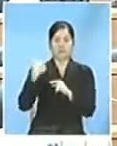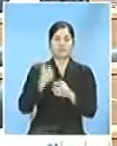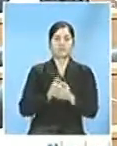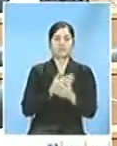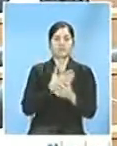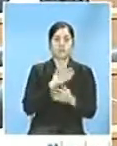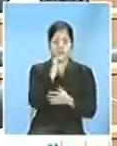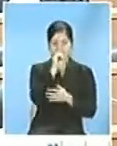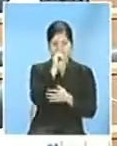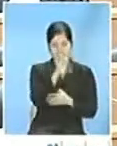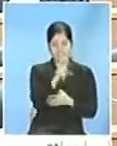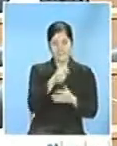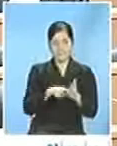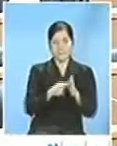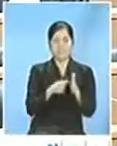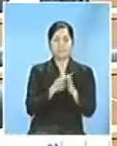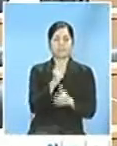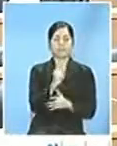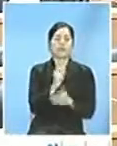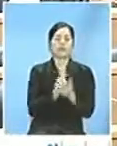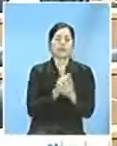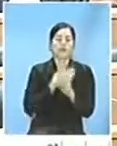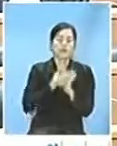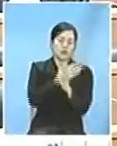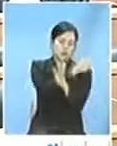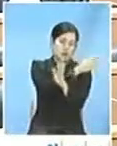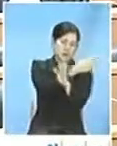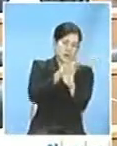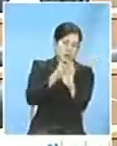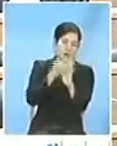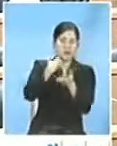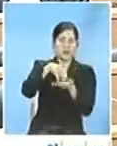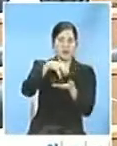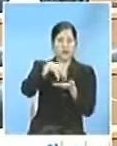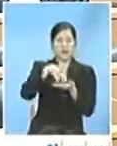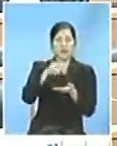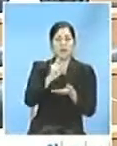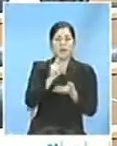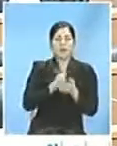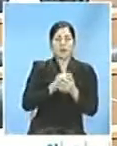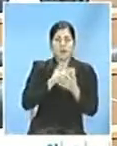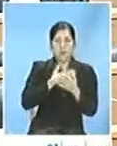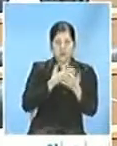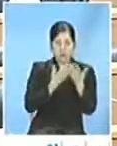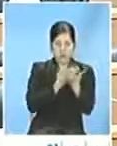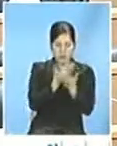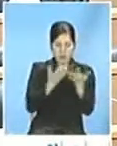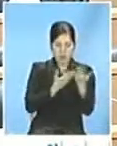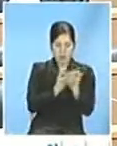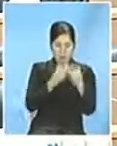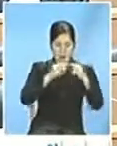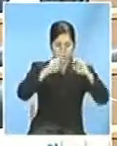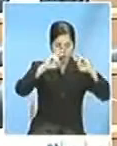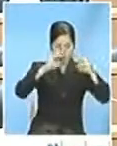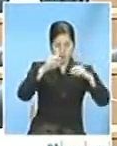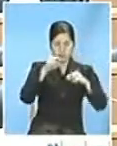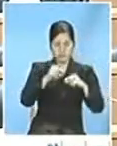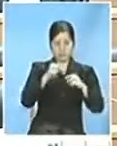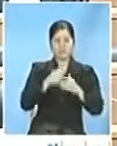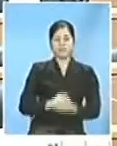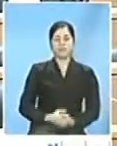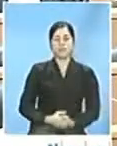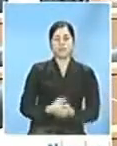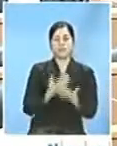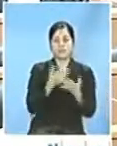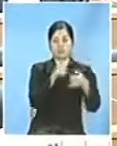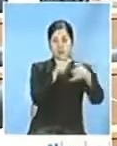ครับผมย้อนกลับไปที่ผมใช้คำว่าเราพิจารณาเรื่องนี้เพราะเจ้าของ